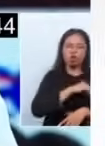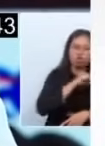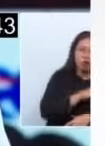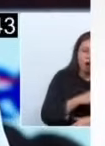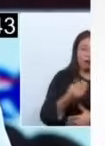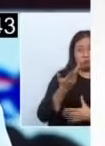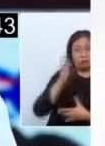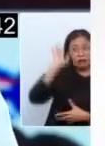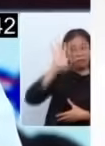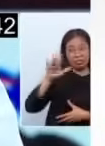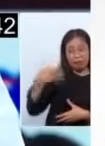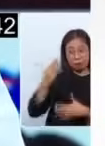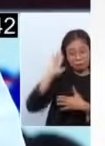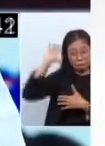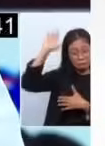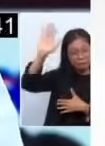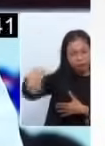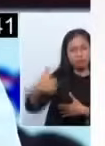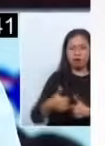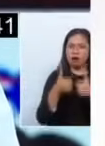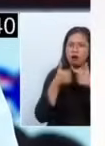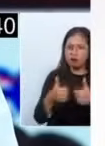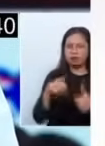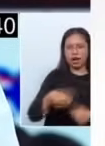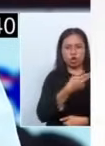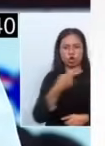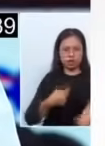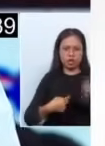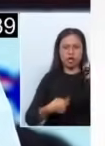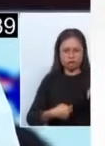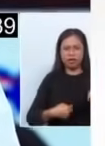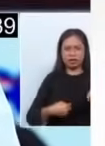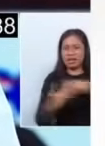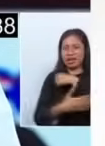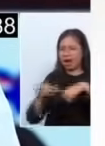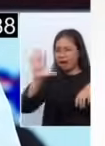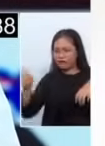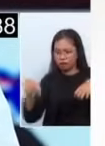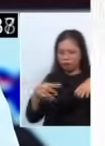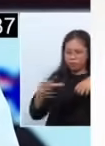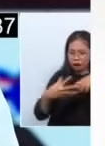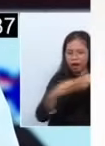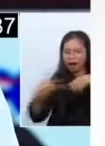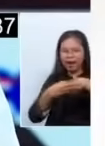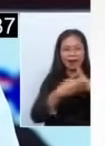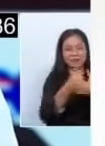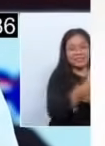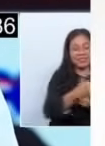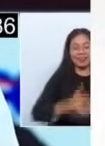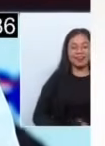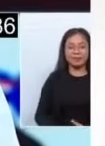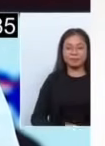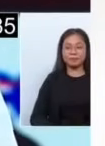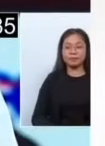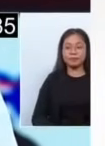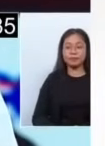tidak terjadi kemudian blunder, gimmick yang justru kemudian bisa mendegradasi kredibilitas dan juga performance dia. Saya pikir itu yang